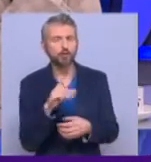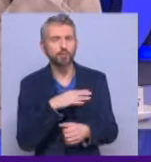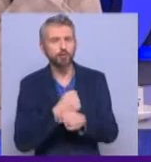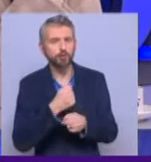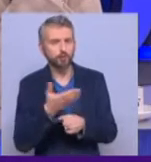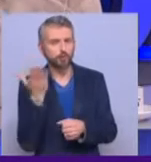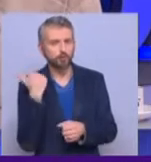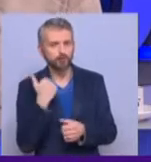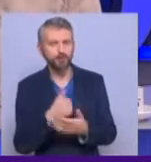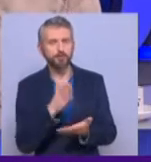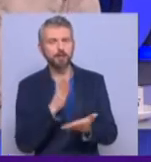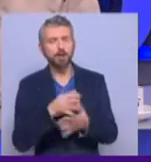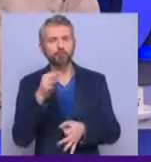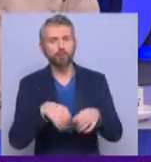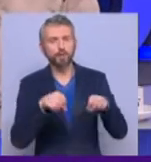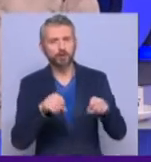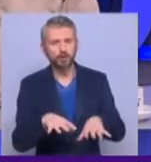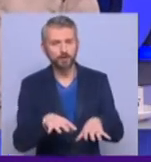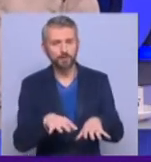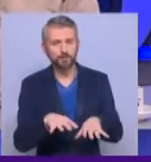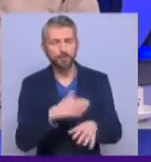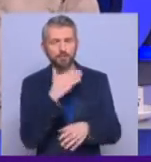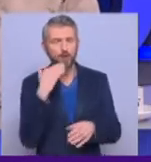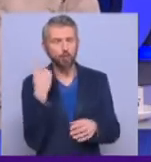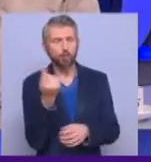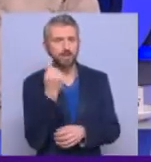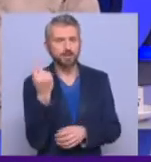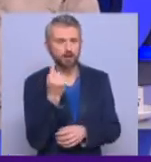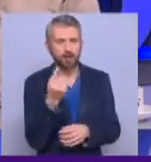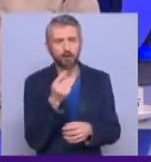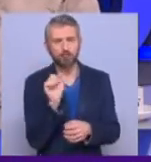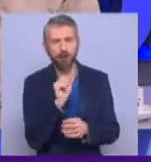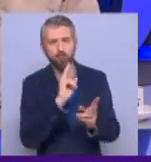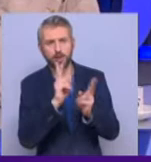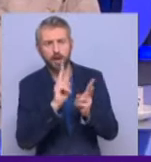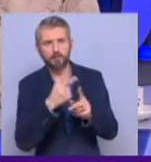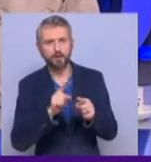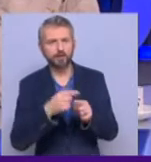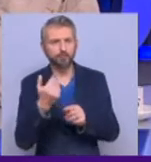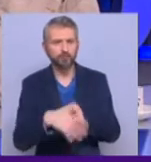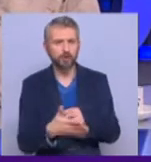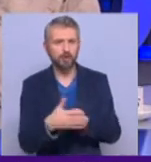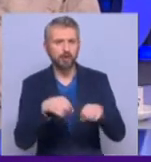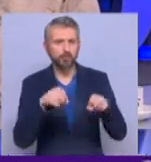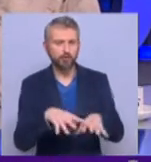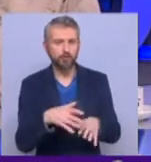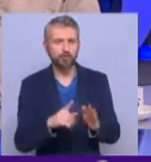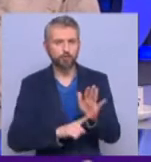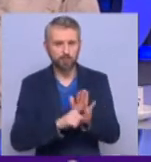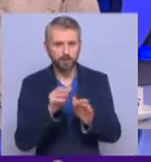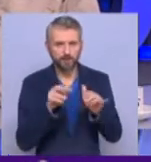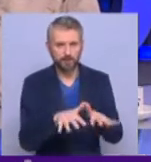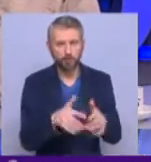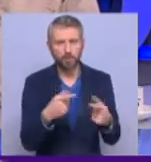раніше. Є вже судові рішення в багатьох областях, апеляція, і це вже рішення, які вже вступили в дію,